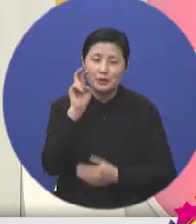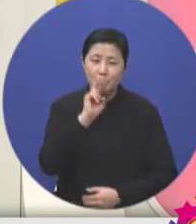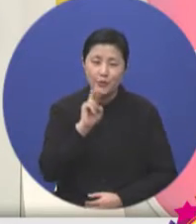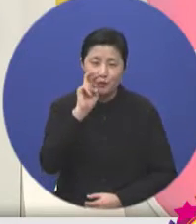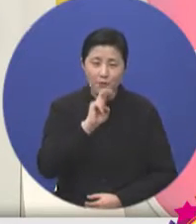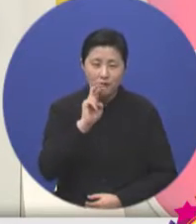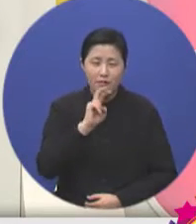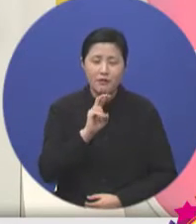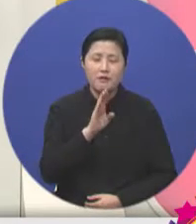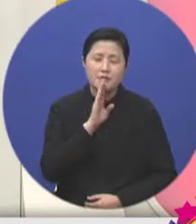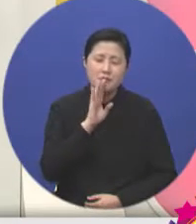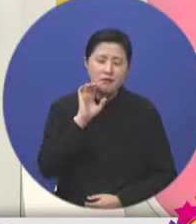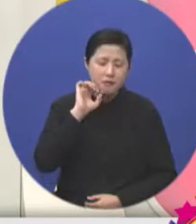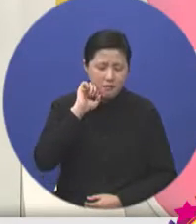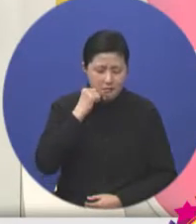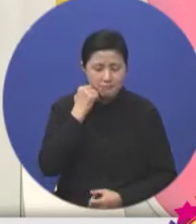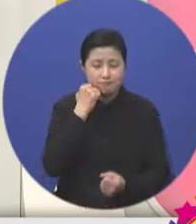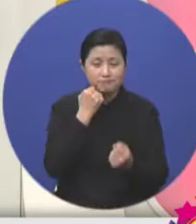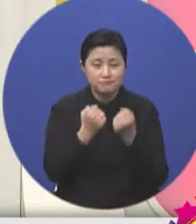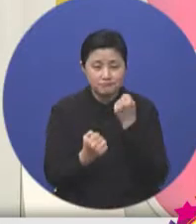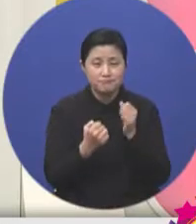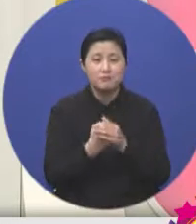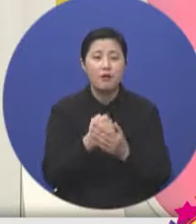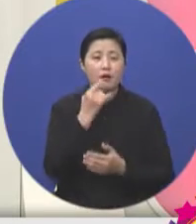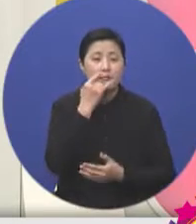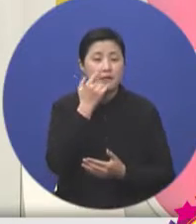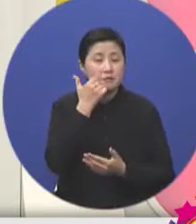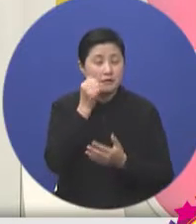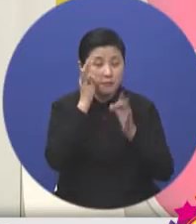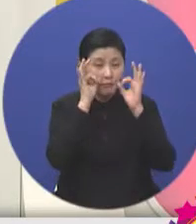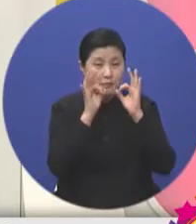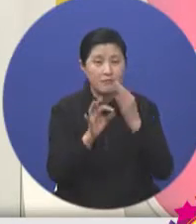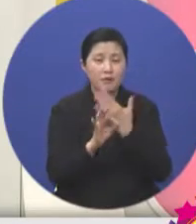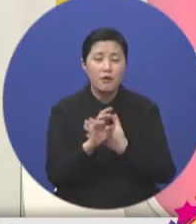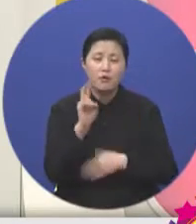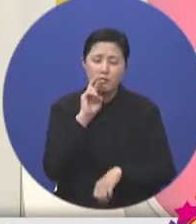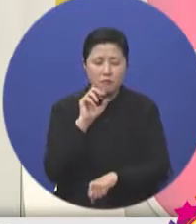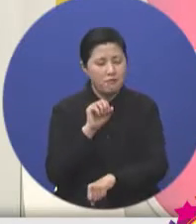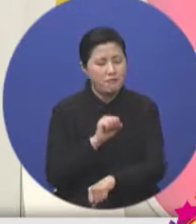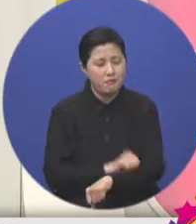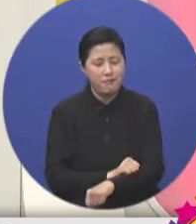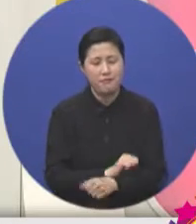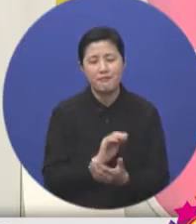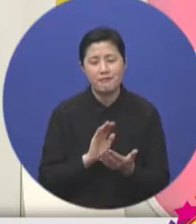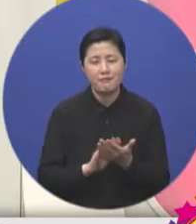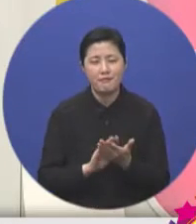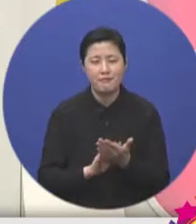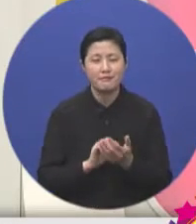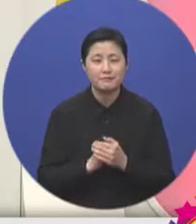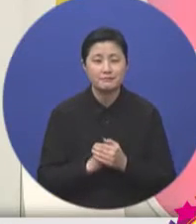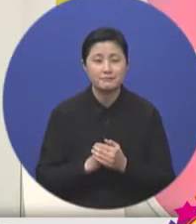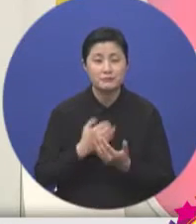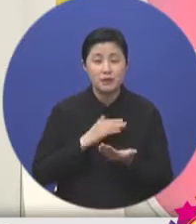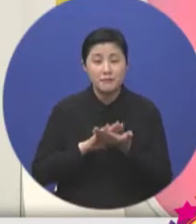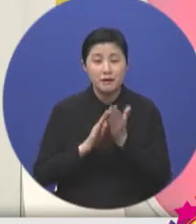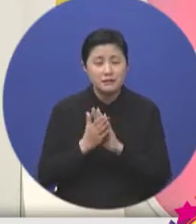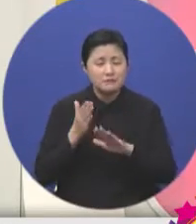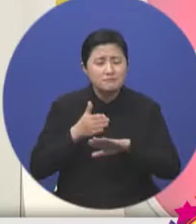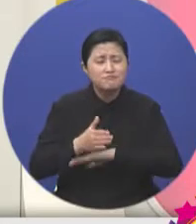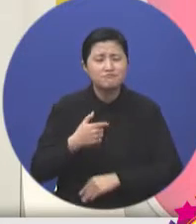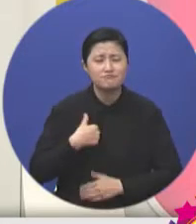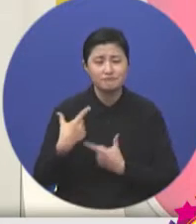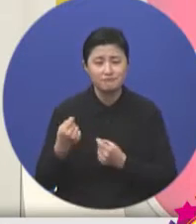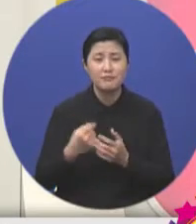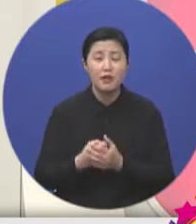게 정말 정말 어려운데도 불구하고 우리 어머님과 아버님들께서는 이렇게 잘해. 잘하고 계신다는 거. 저도 박자를 못 맞췄거든요.